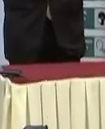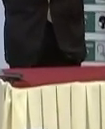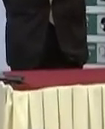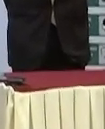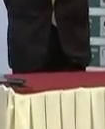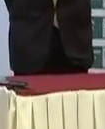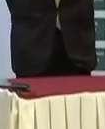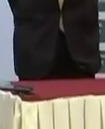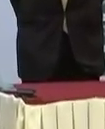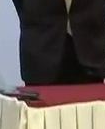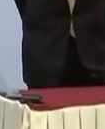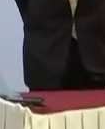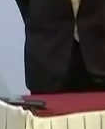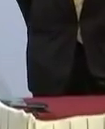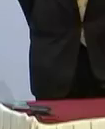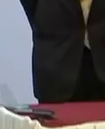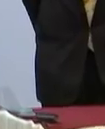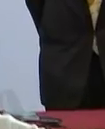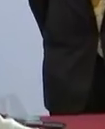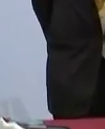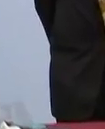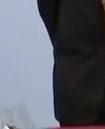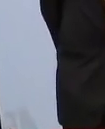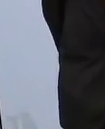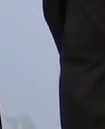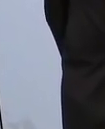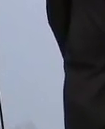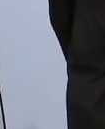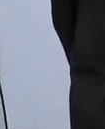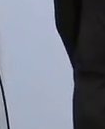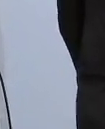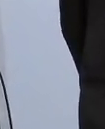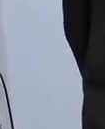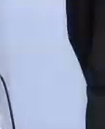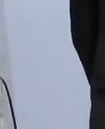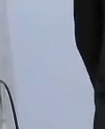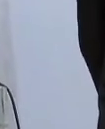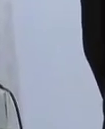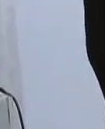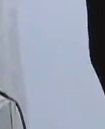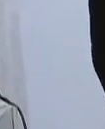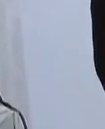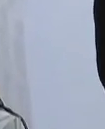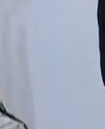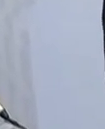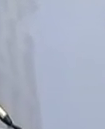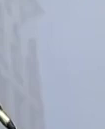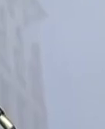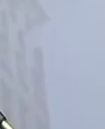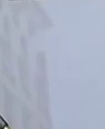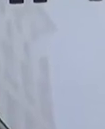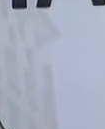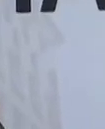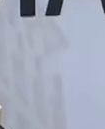Malaysia ingin memaklumkan bahawa terdapat 60 kes yang telah pulih dan dibenarkan discharge pada hari